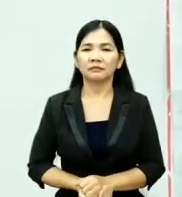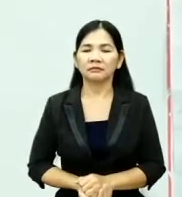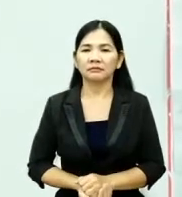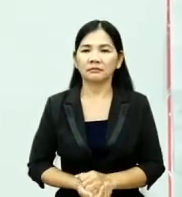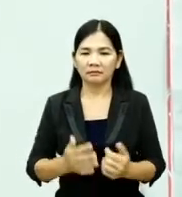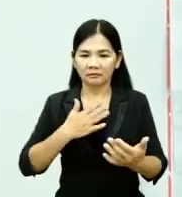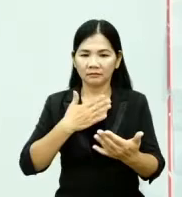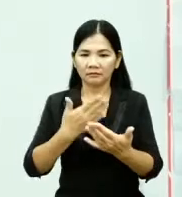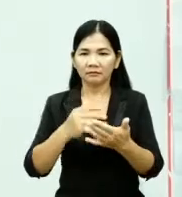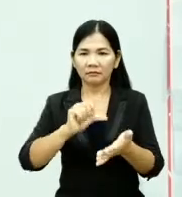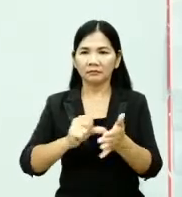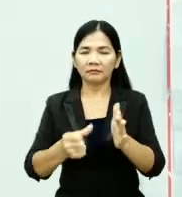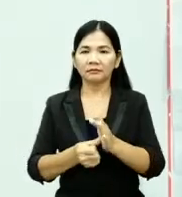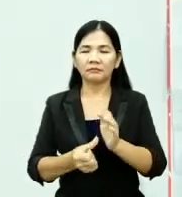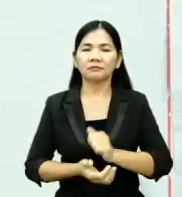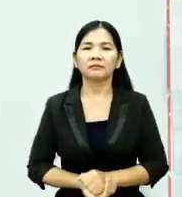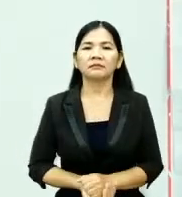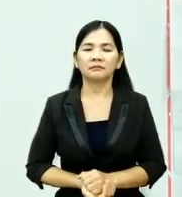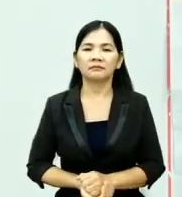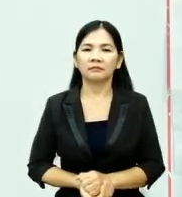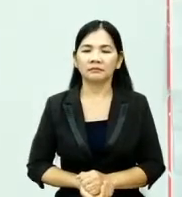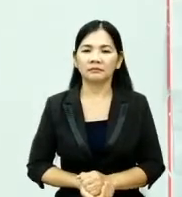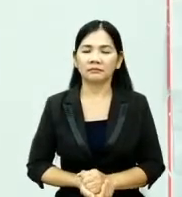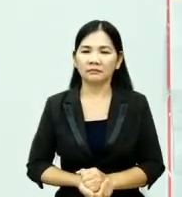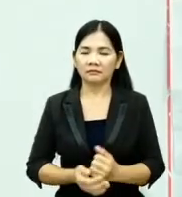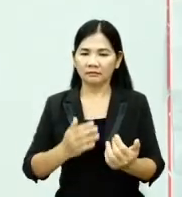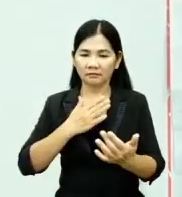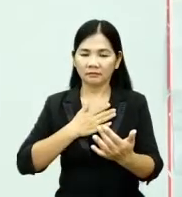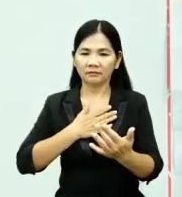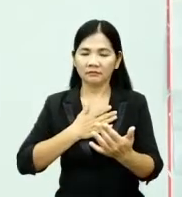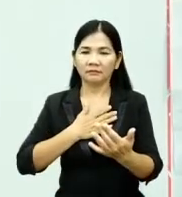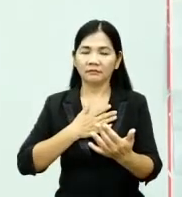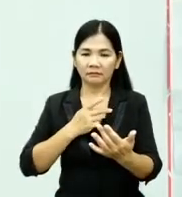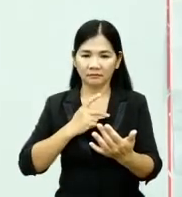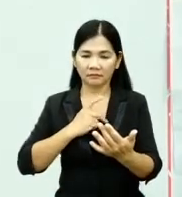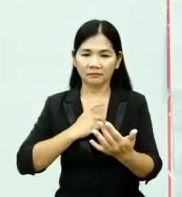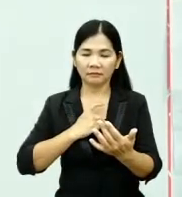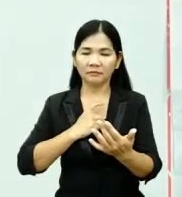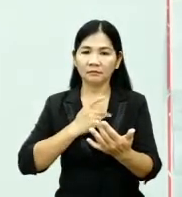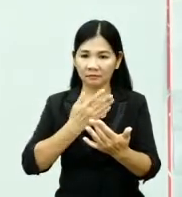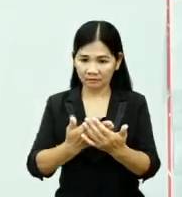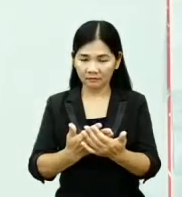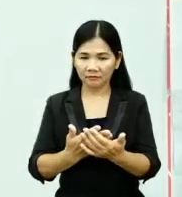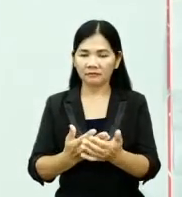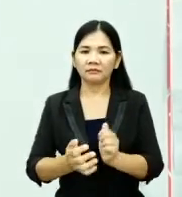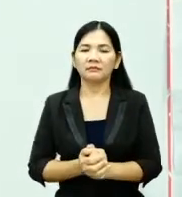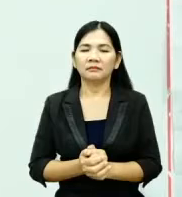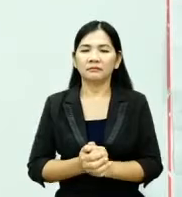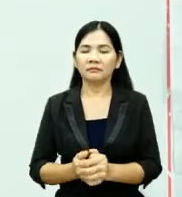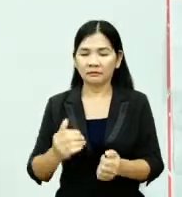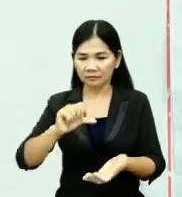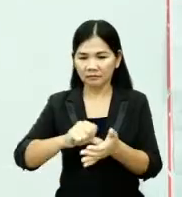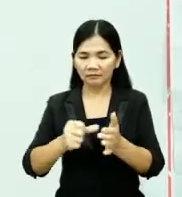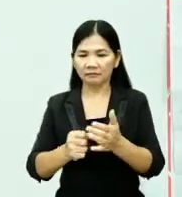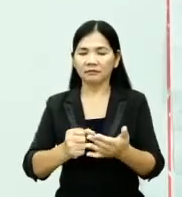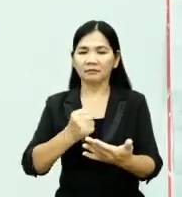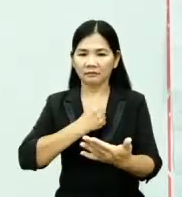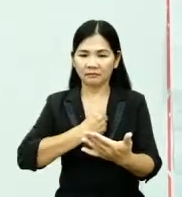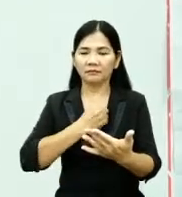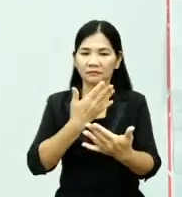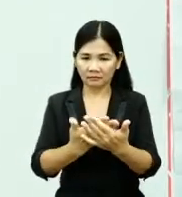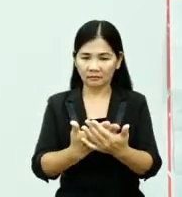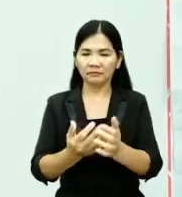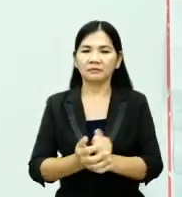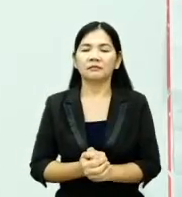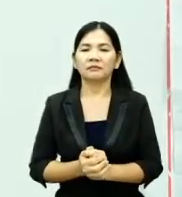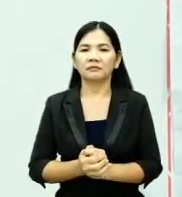top snow cứ miền này thá song cồn chà con sẽ làm bằng tiệt này con ná top snow cứ miền này thá